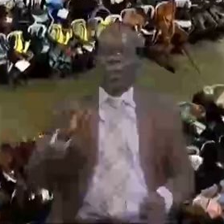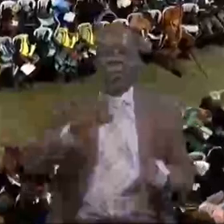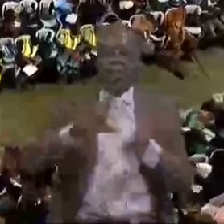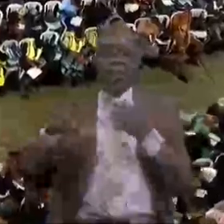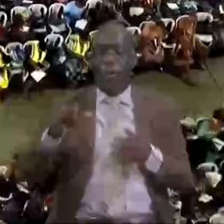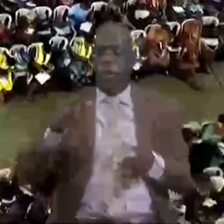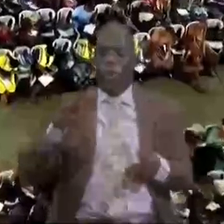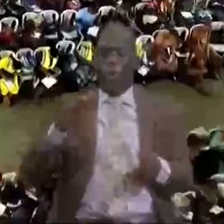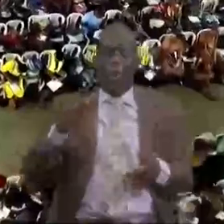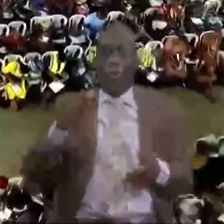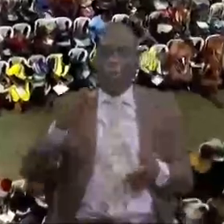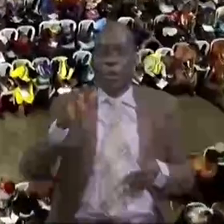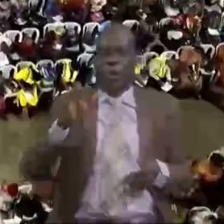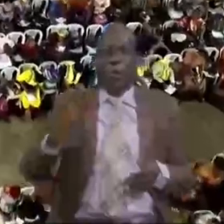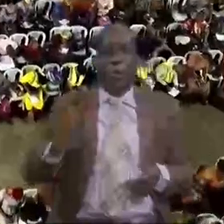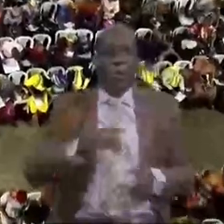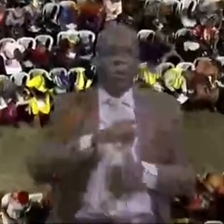verset 25.